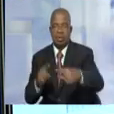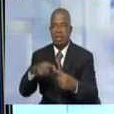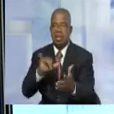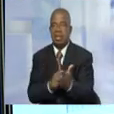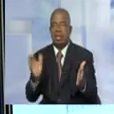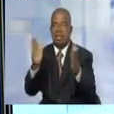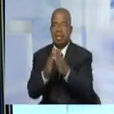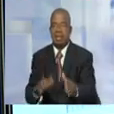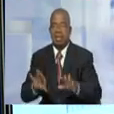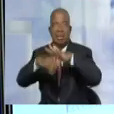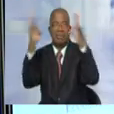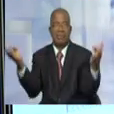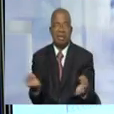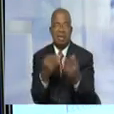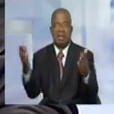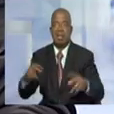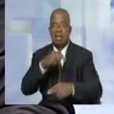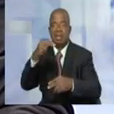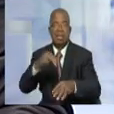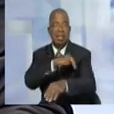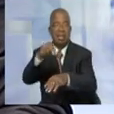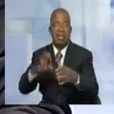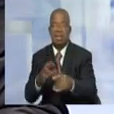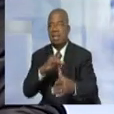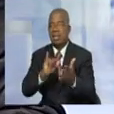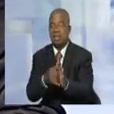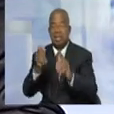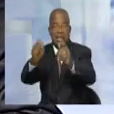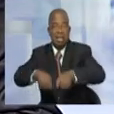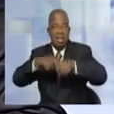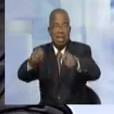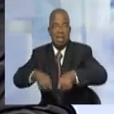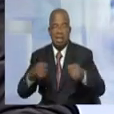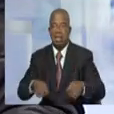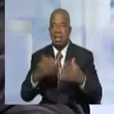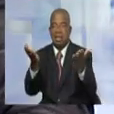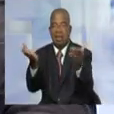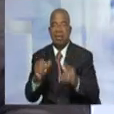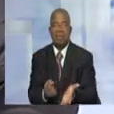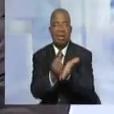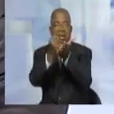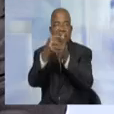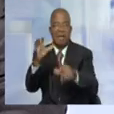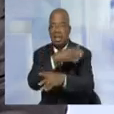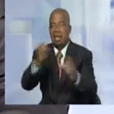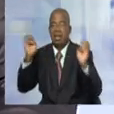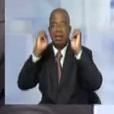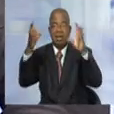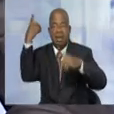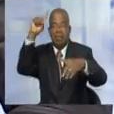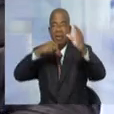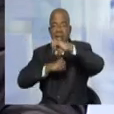La Fédération nationale des coopératives du vivrier de Côte d'Ivoire, FENACOVICI, veut apporter sa contribution aux efforts pour la